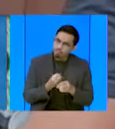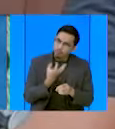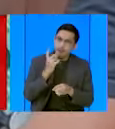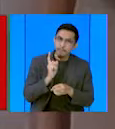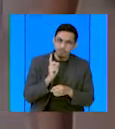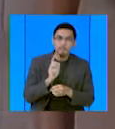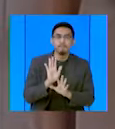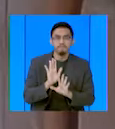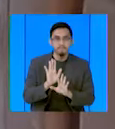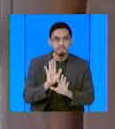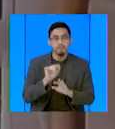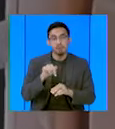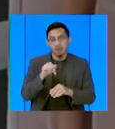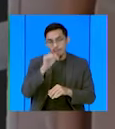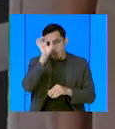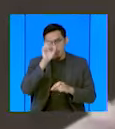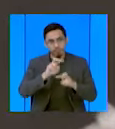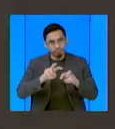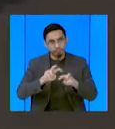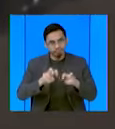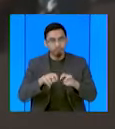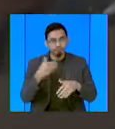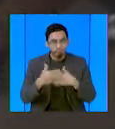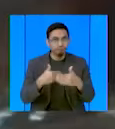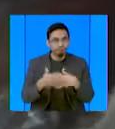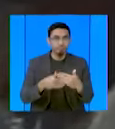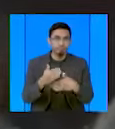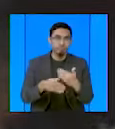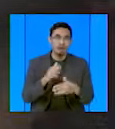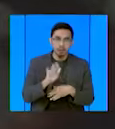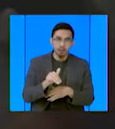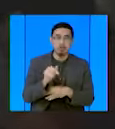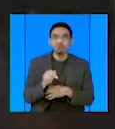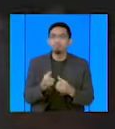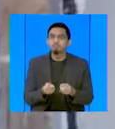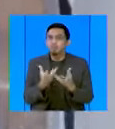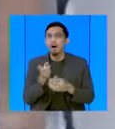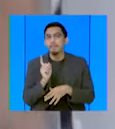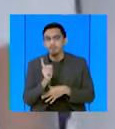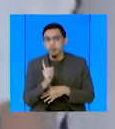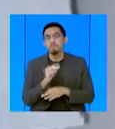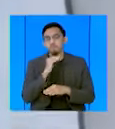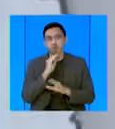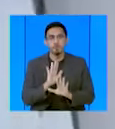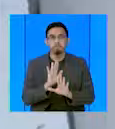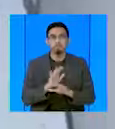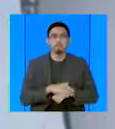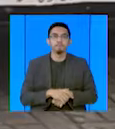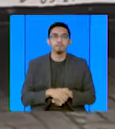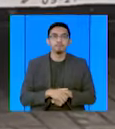Polisi masih melakukan penyelidikan untuk mengetahui penyebab pasti ledakan. Dari Medan, Sumatera Utara, Ahmad Ridwan